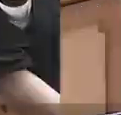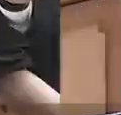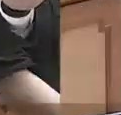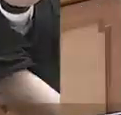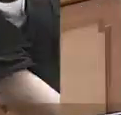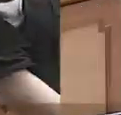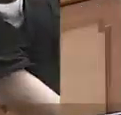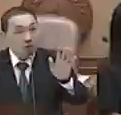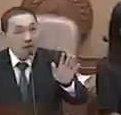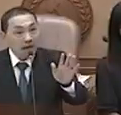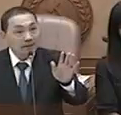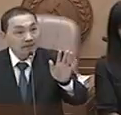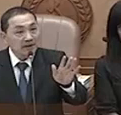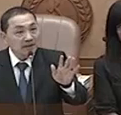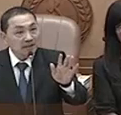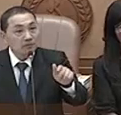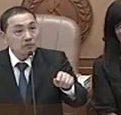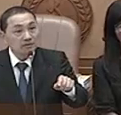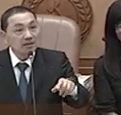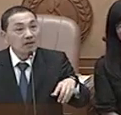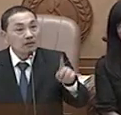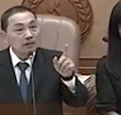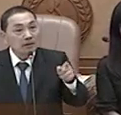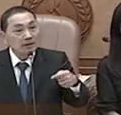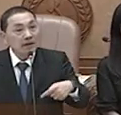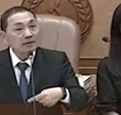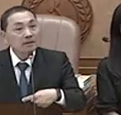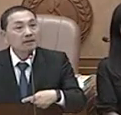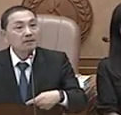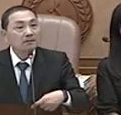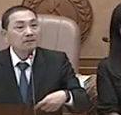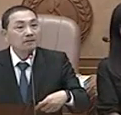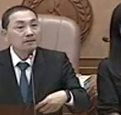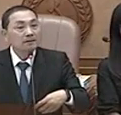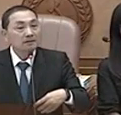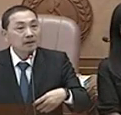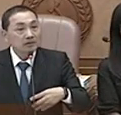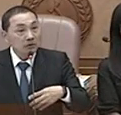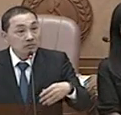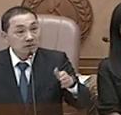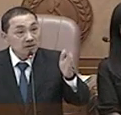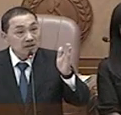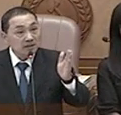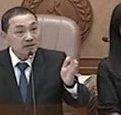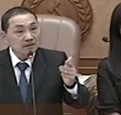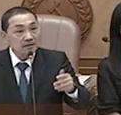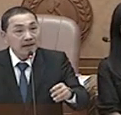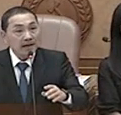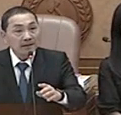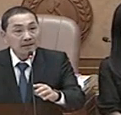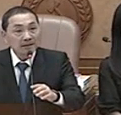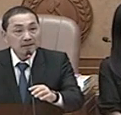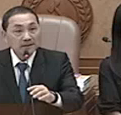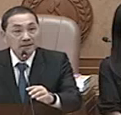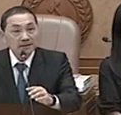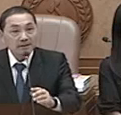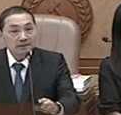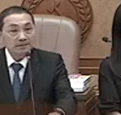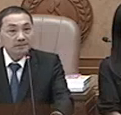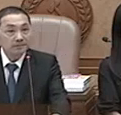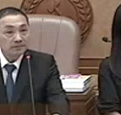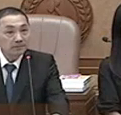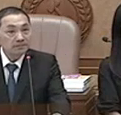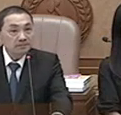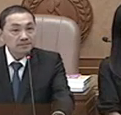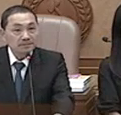这里13年，我对公安非常的重视。我一定会 那个市长， 他、啊、总是是一个事实。 市长，我觉得公安是要重视，没